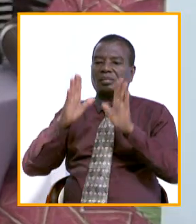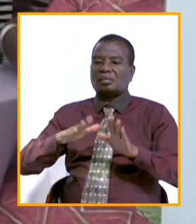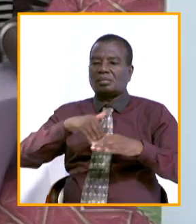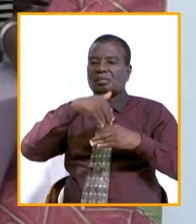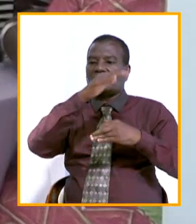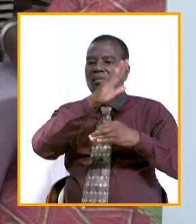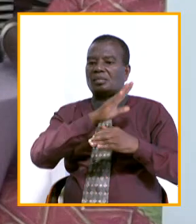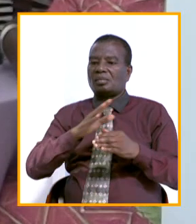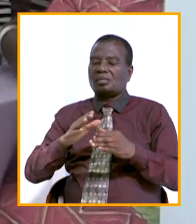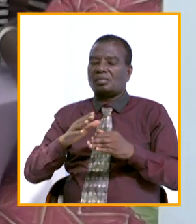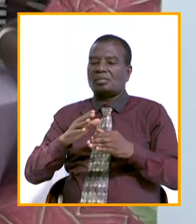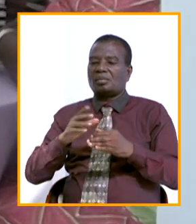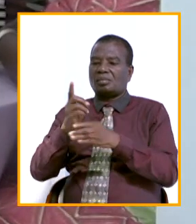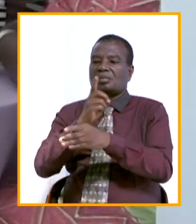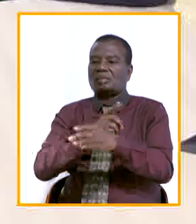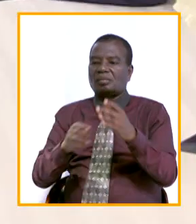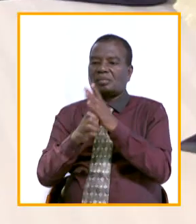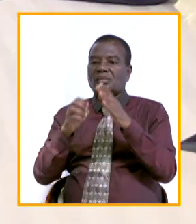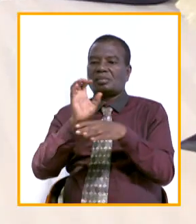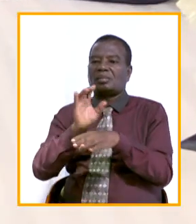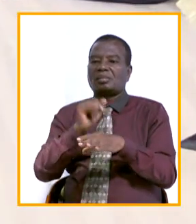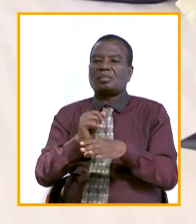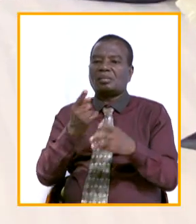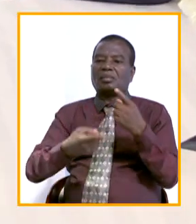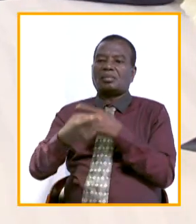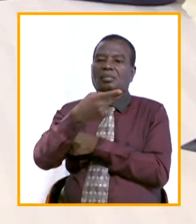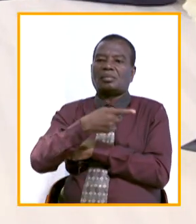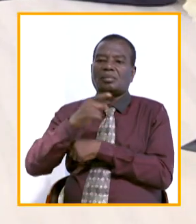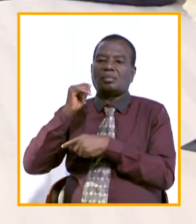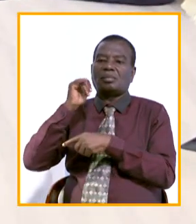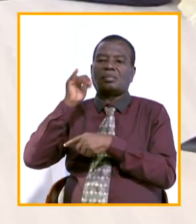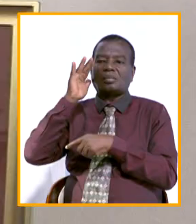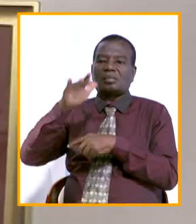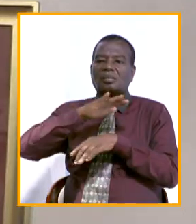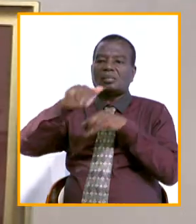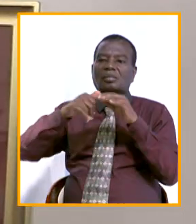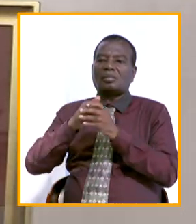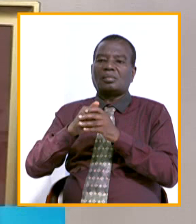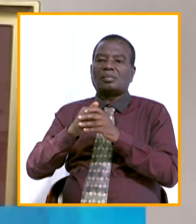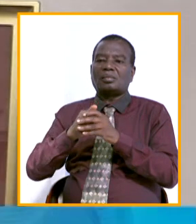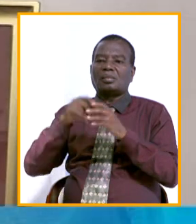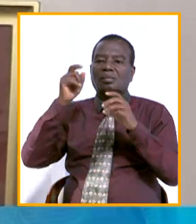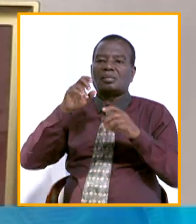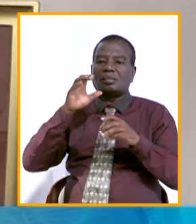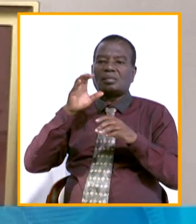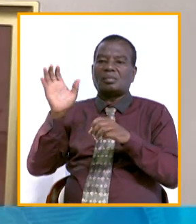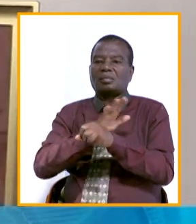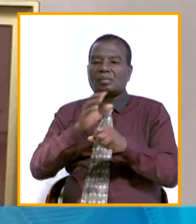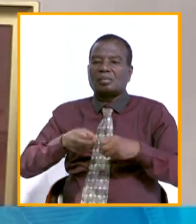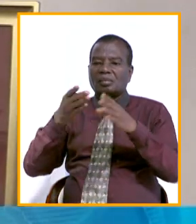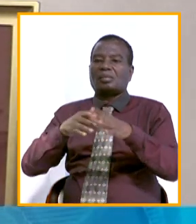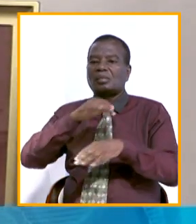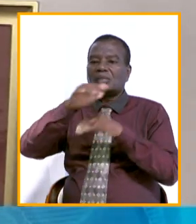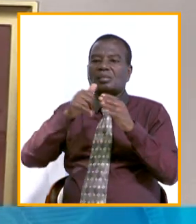diaspora au développement économique de la Côte d'Ivoire. Aujourd'hui, la femme a toutes les potentialités. Il suffit de lui donner les instruments